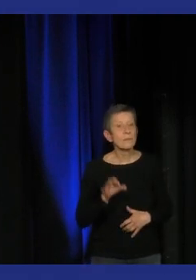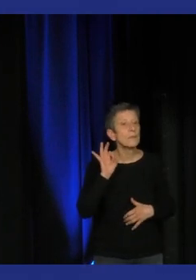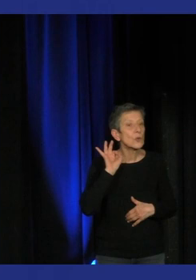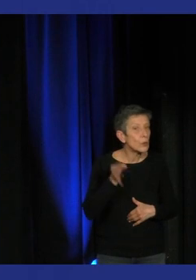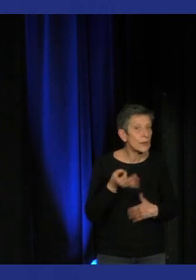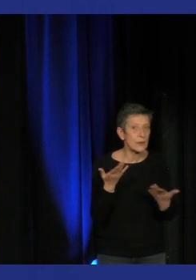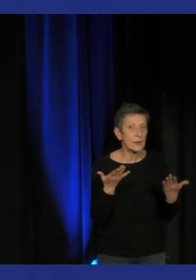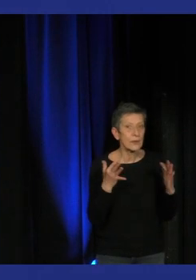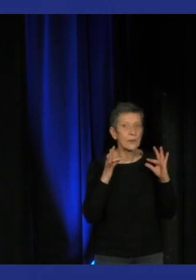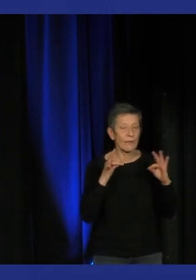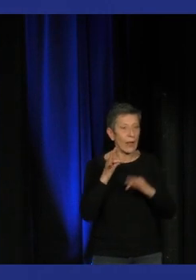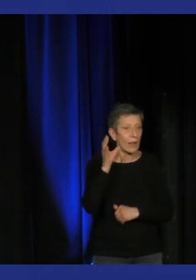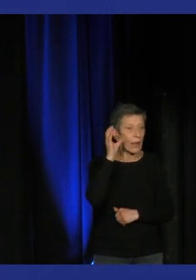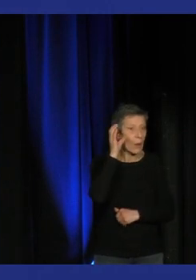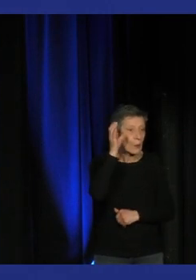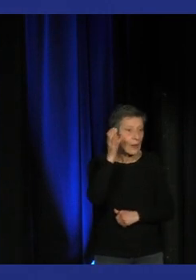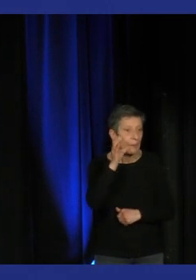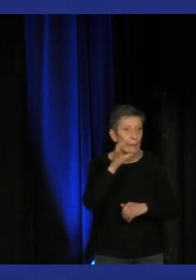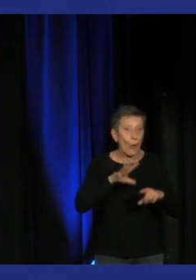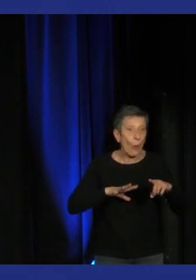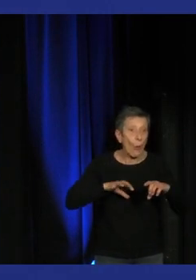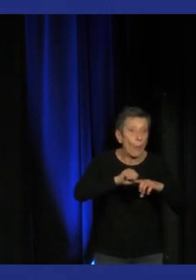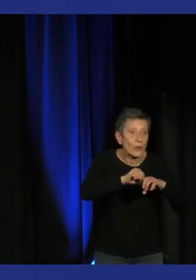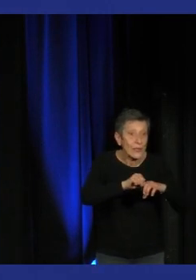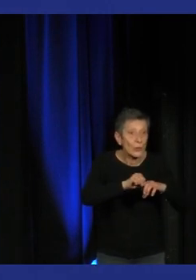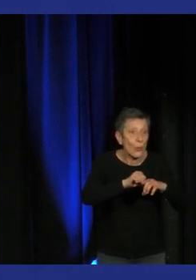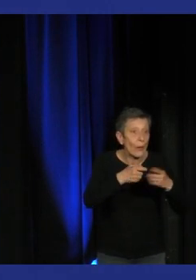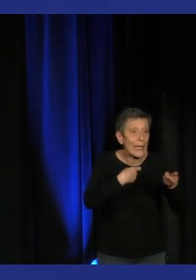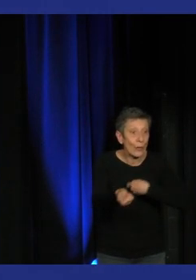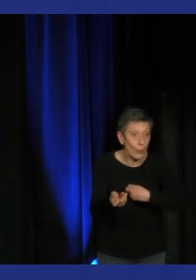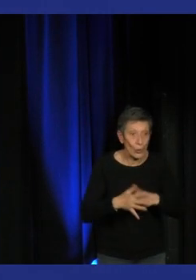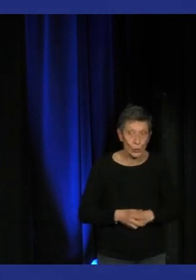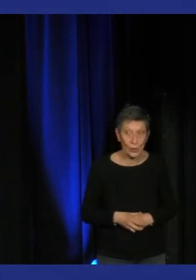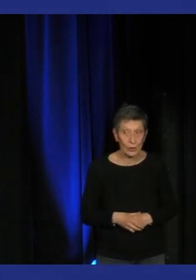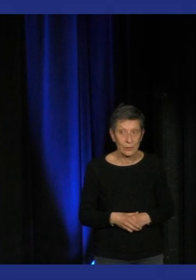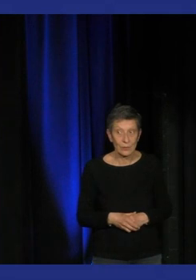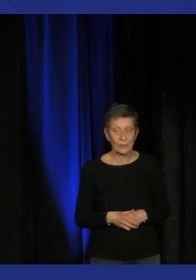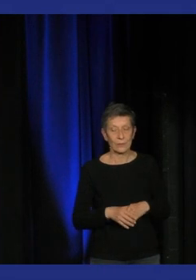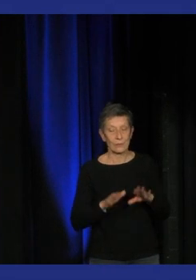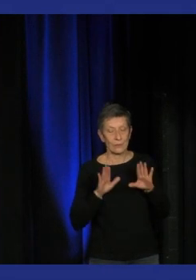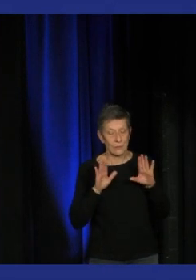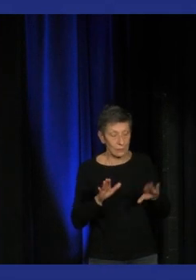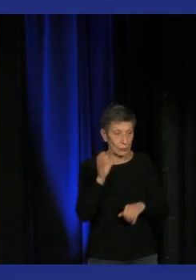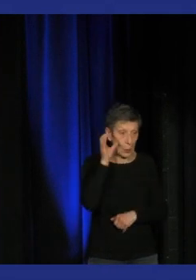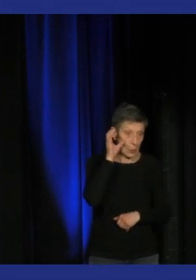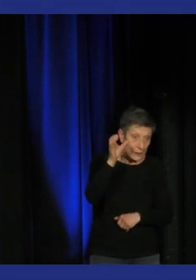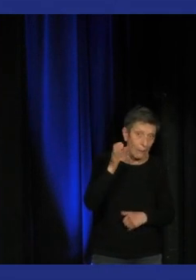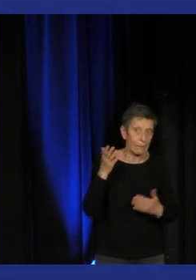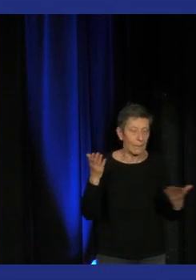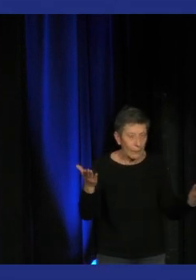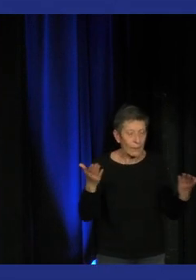ce concept de compensation inopportune, ça, c'est un concept que j'ai développé en